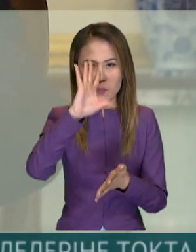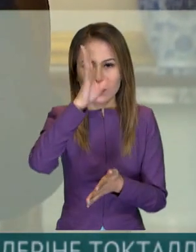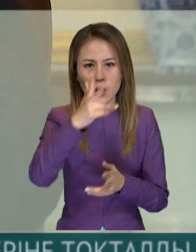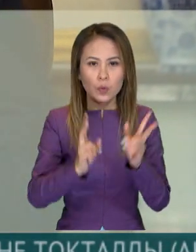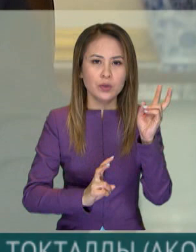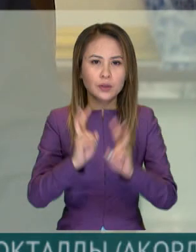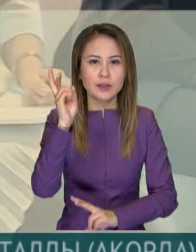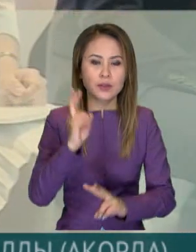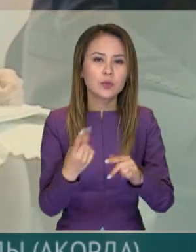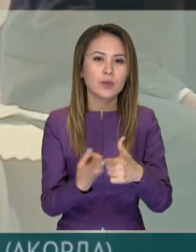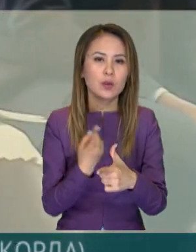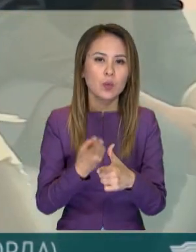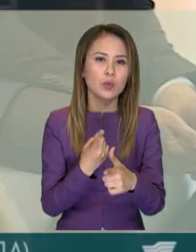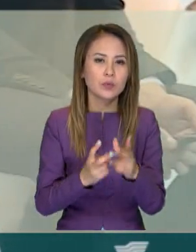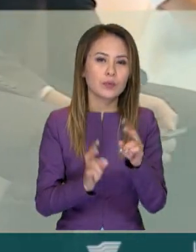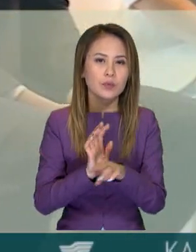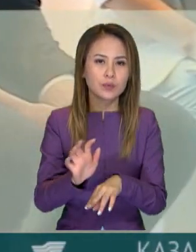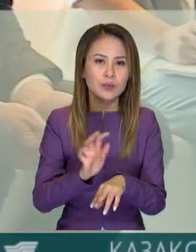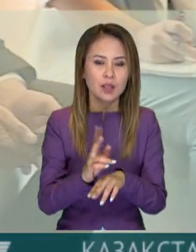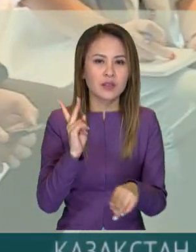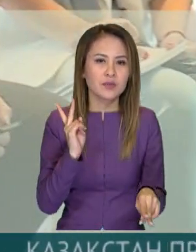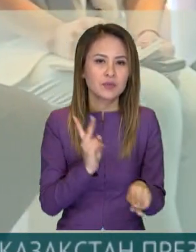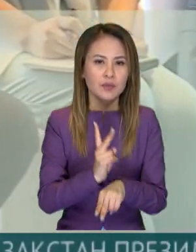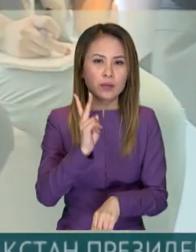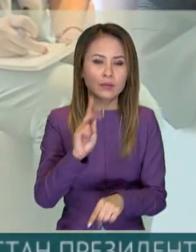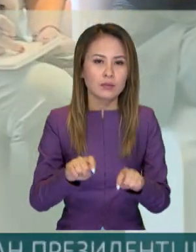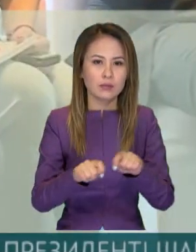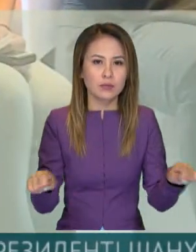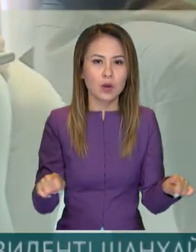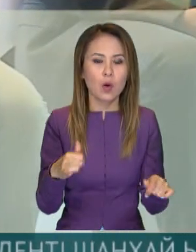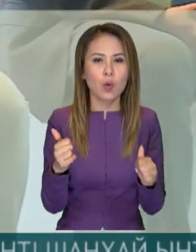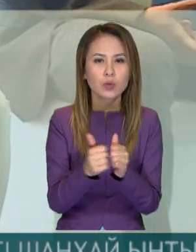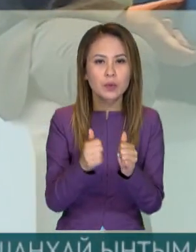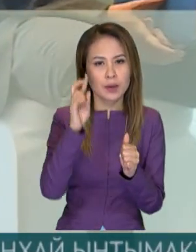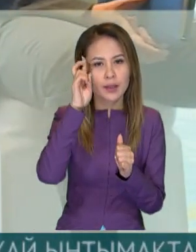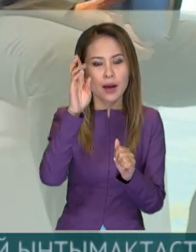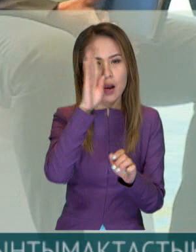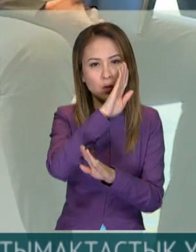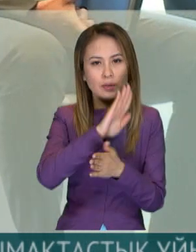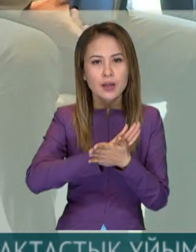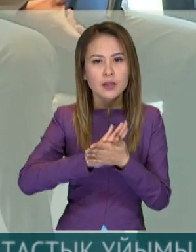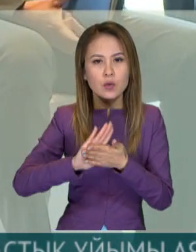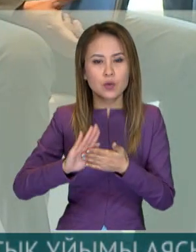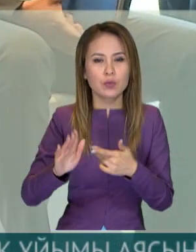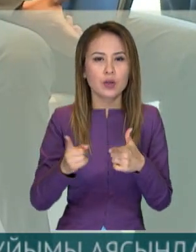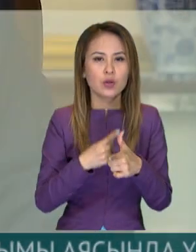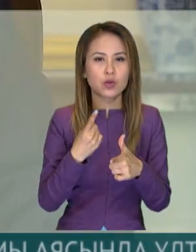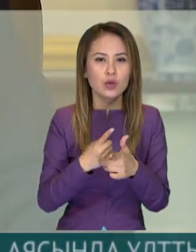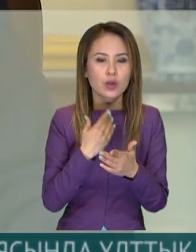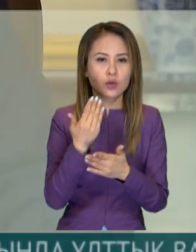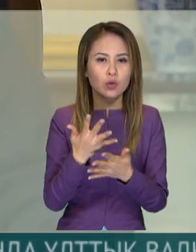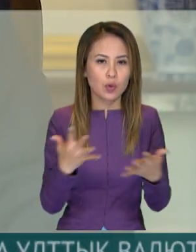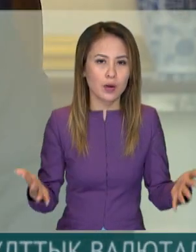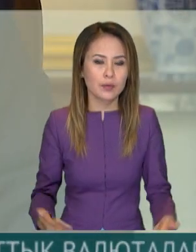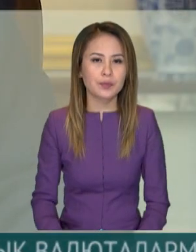жылда агроөнеркәсіп кешені өнімдерінің көлемін 2 есеге ұлғайту міндеті тұр. Ал көрші мемлекетте экологиялық таза өнімге